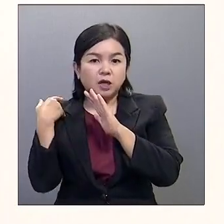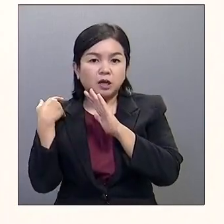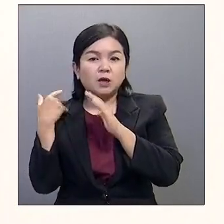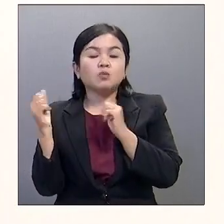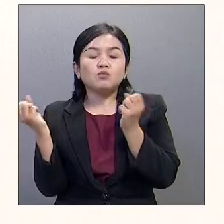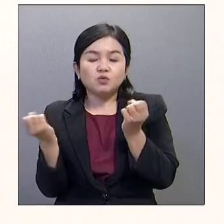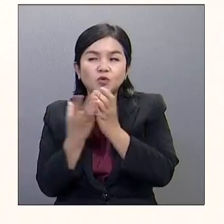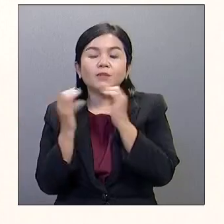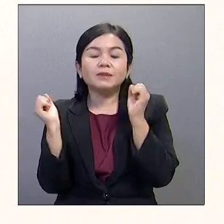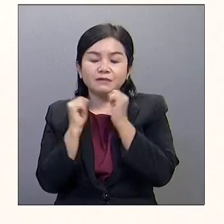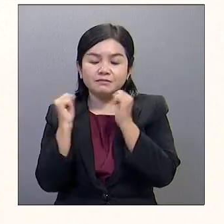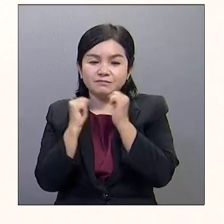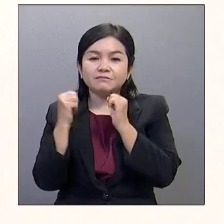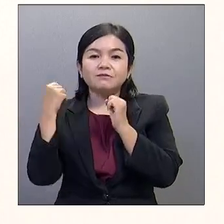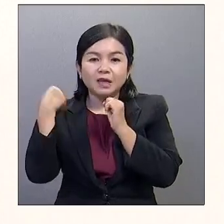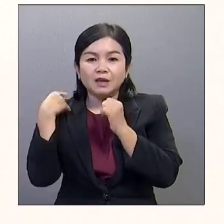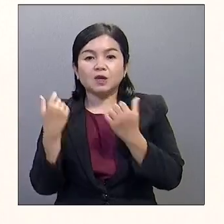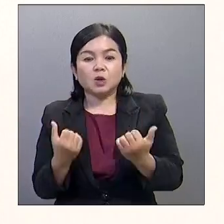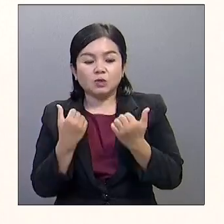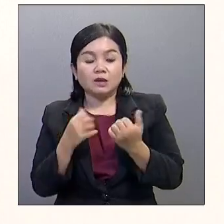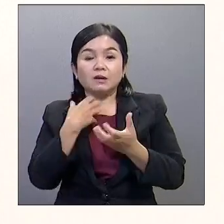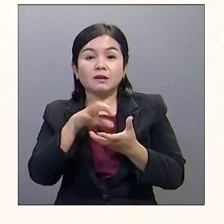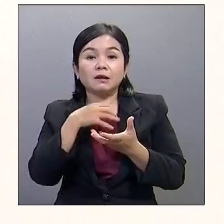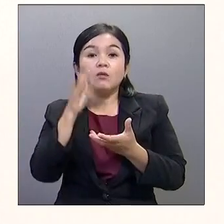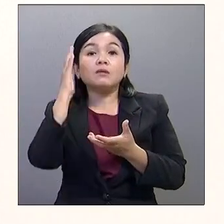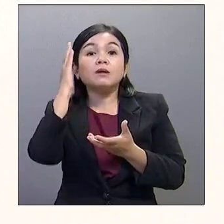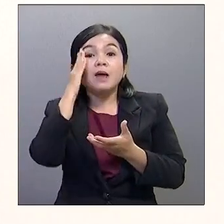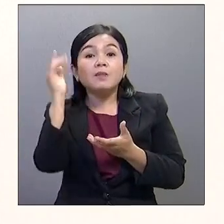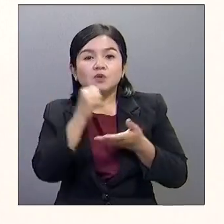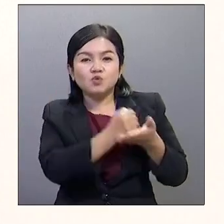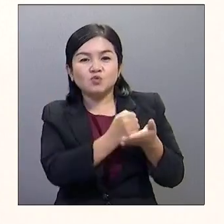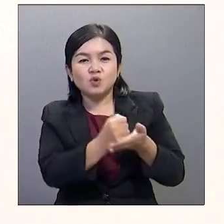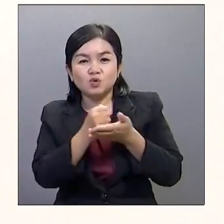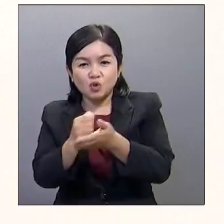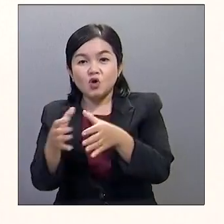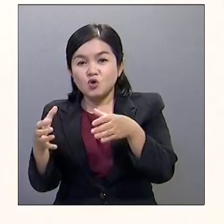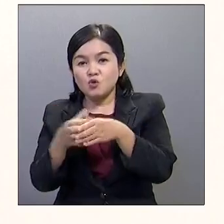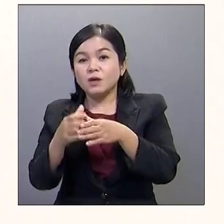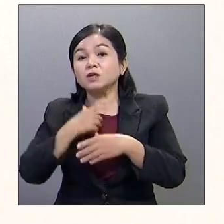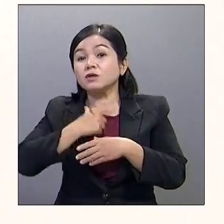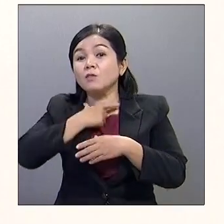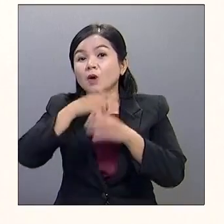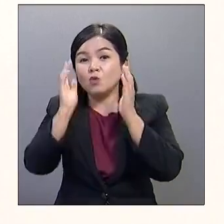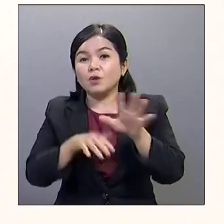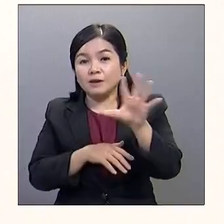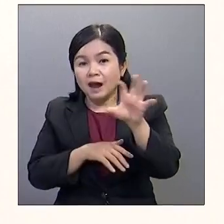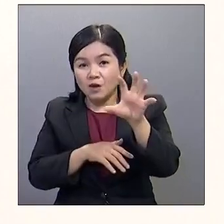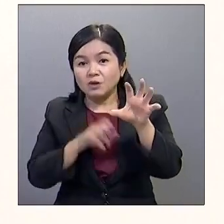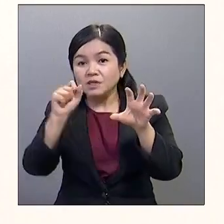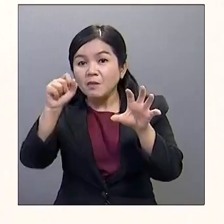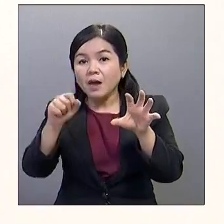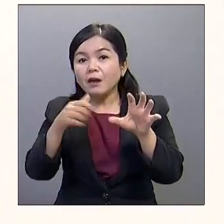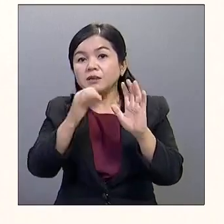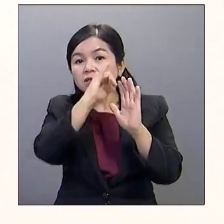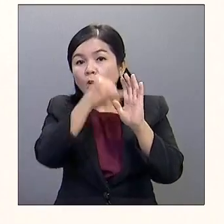เผชิญกับภัยหนาวอยู ่ นะฮะอย่างวันนี้ที่พี่ยุ้ยนำเสนอไปก็คือเรื่องของการช่วยเหลือนะครับน้องๆกลุ่มชาติพันธุ์เนี่ยกว่า 1,500 คนคือยอมรับว่าบาง